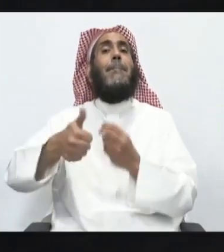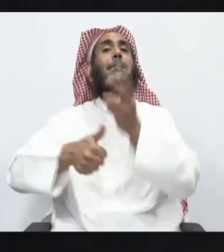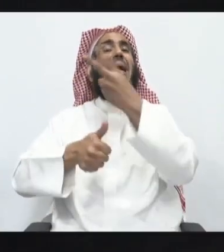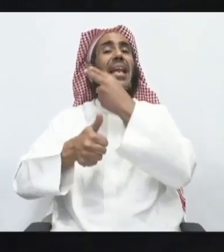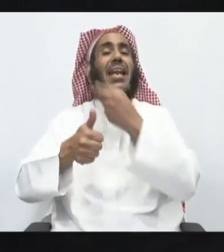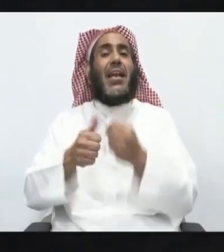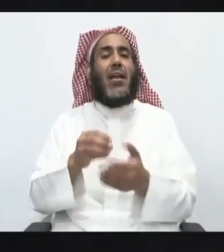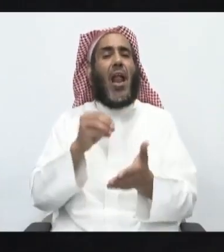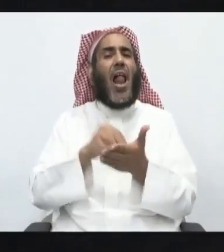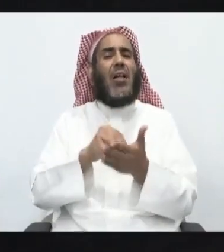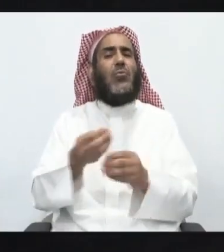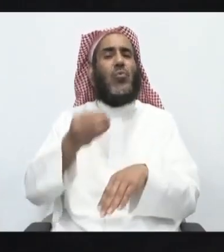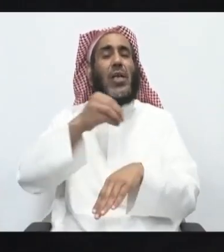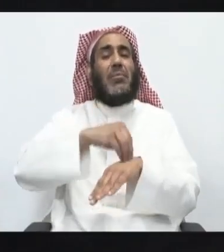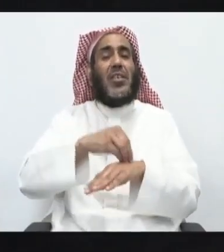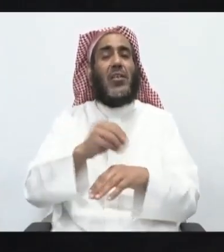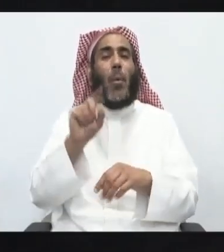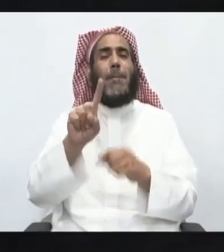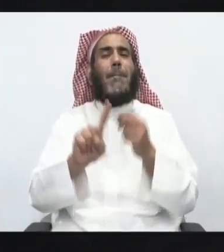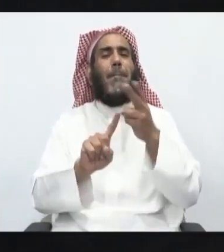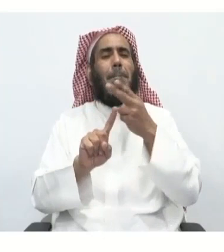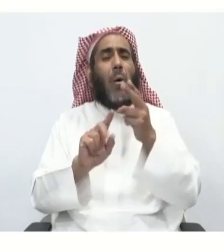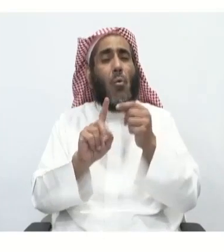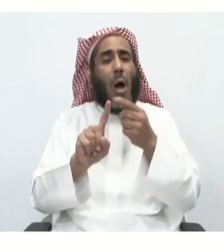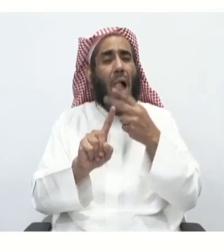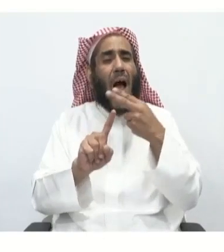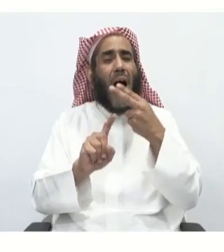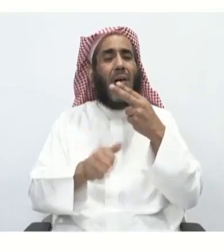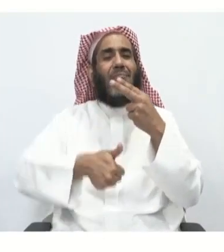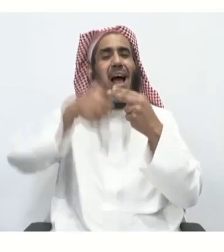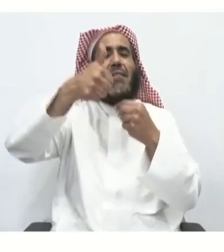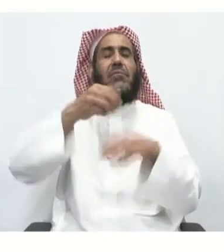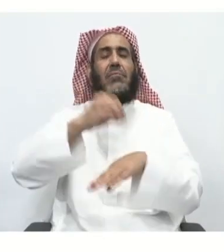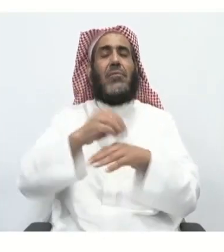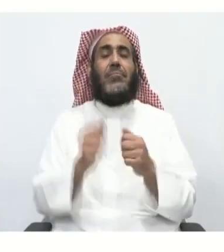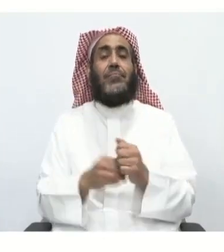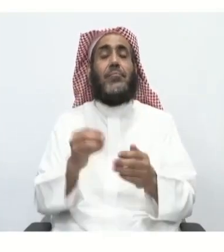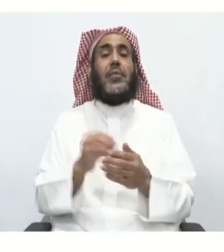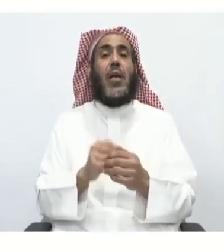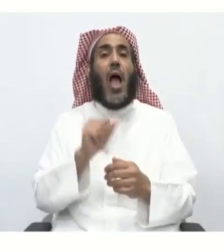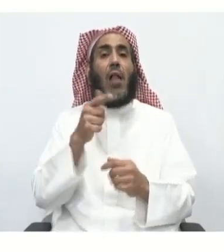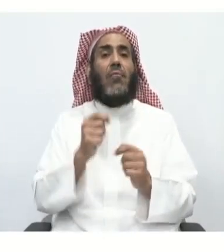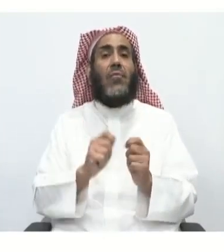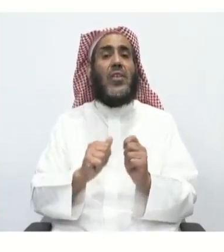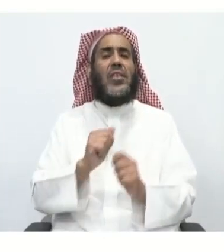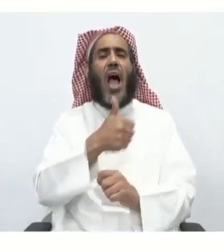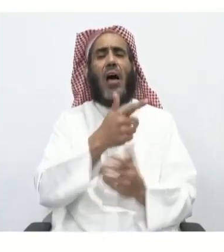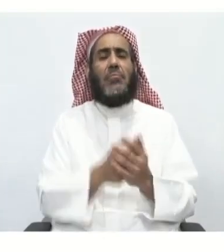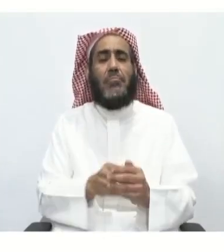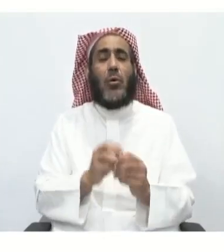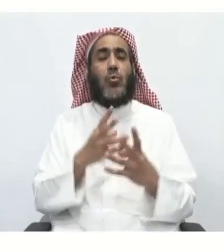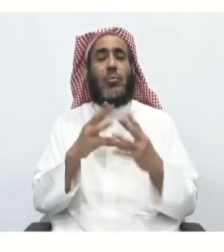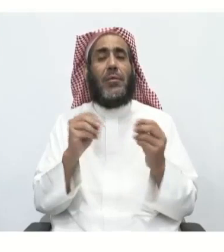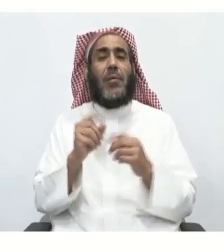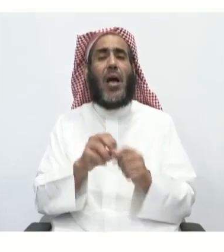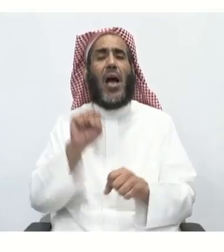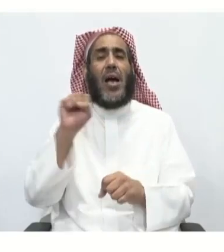تزاد لاجل التنوين لاجل التنوين والحاله الثالثه في زياده الالف الف الاطلاق الف اطلاق مقصود بها